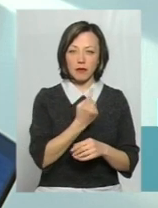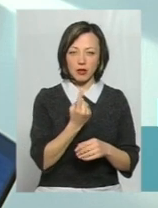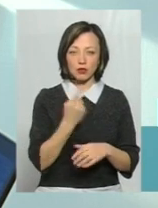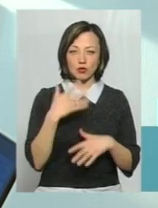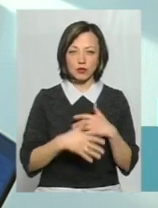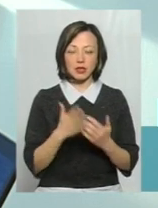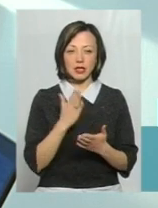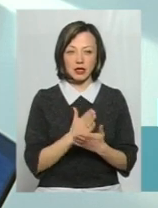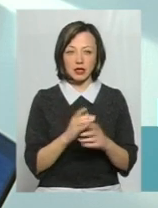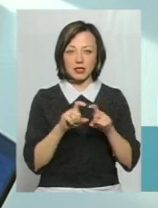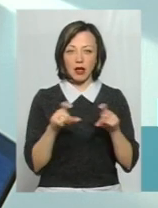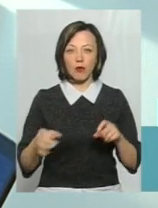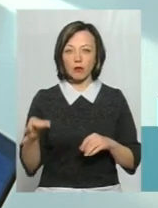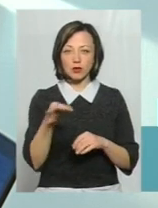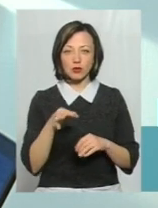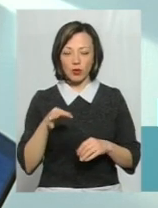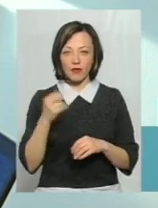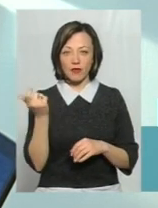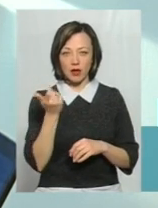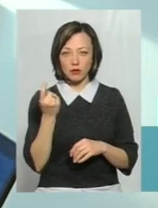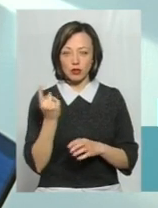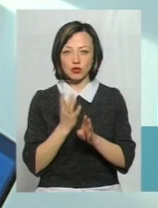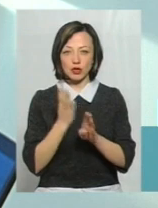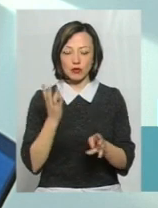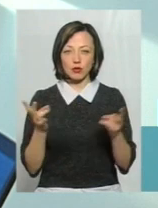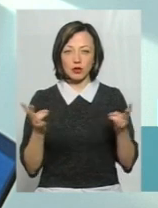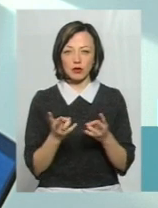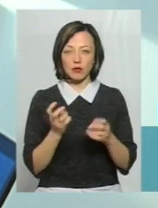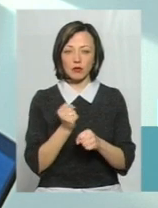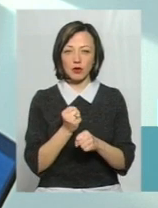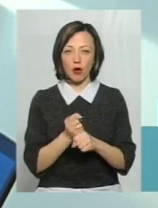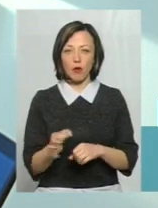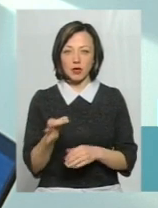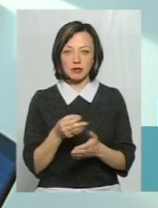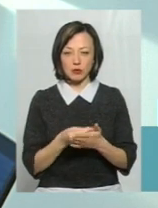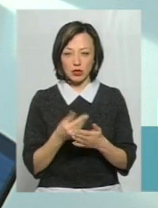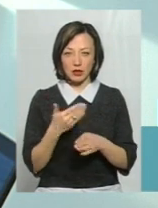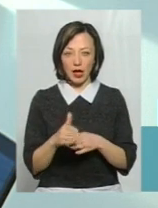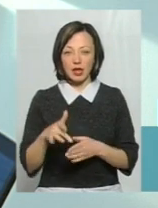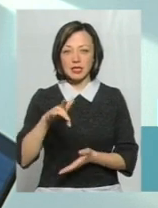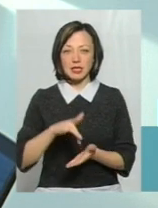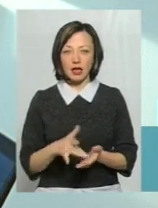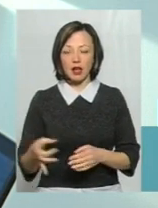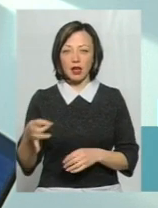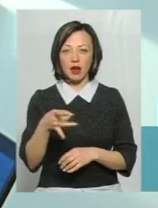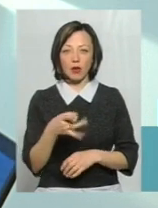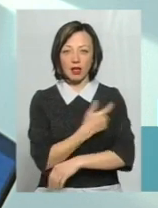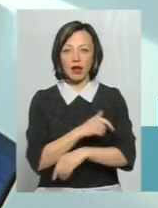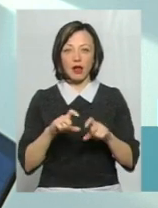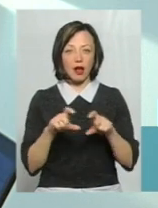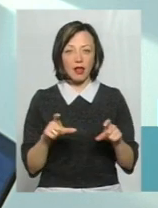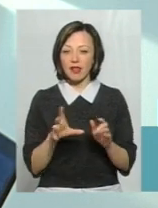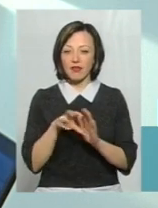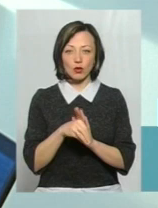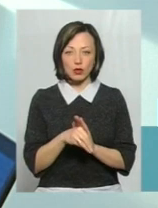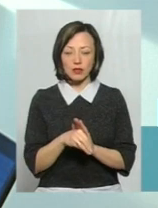є заклади обласної комунальної власності, в першу чергу, які повинні фінансувати обласний бюджет. Центральна районна лікарня не відноситься до того,